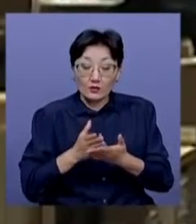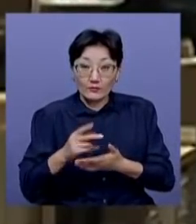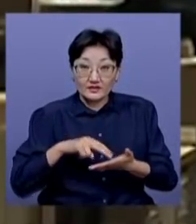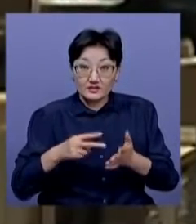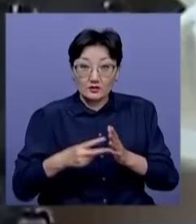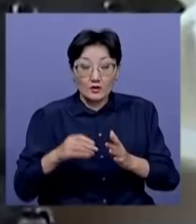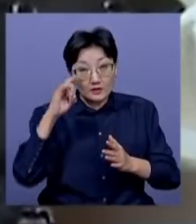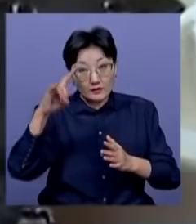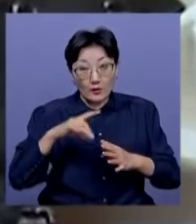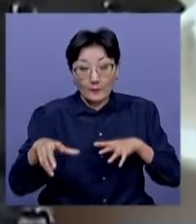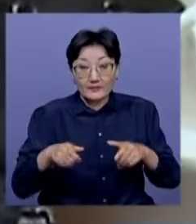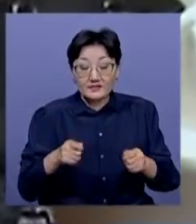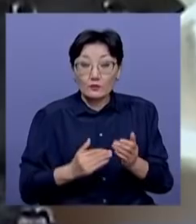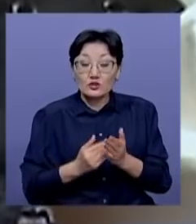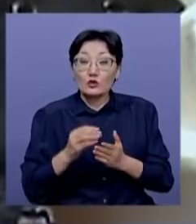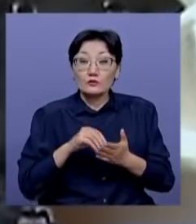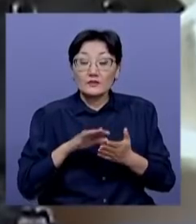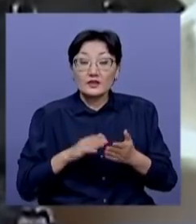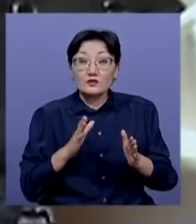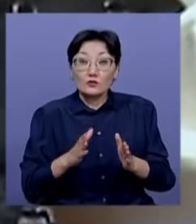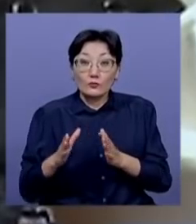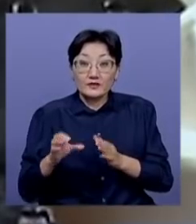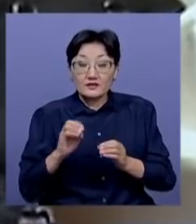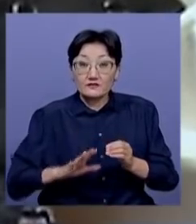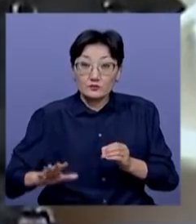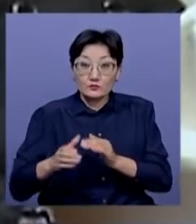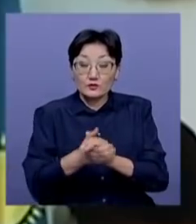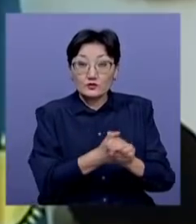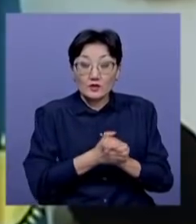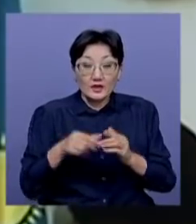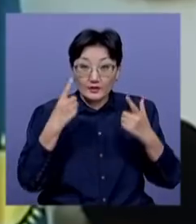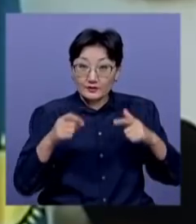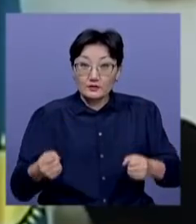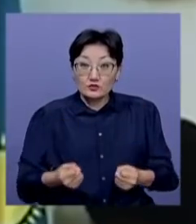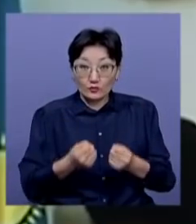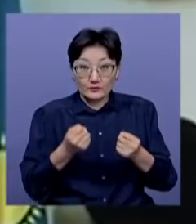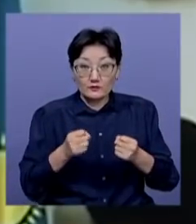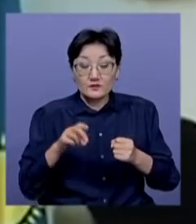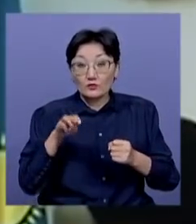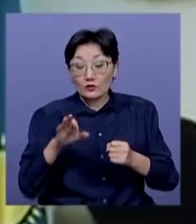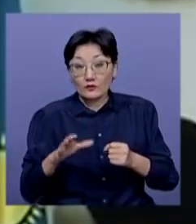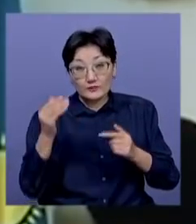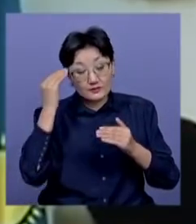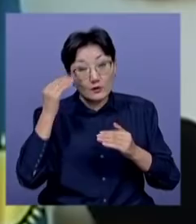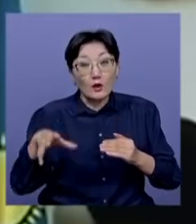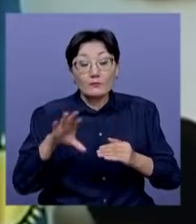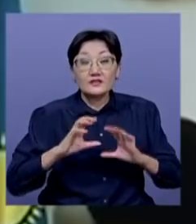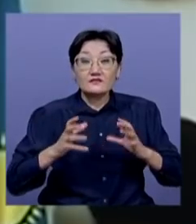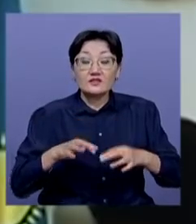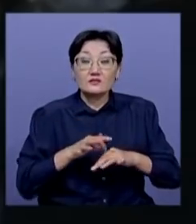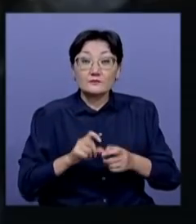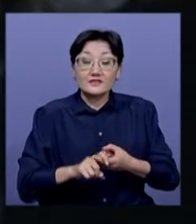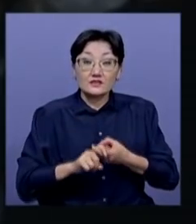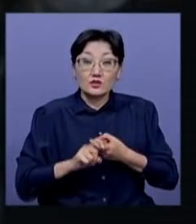стратегиясын Қазақстан президенті жоғары бағалап, тұрақты Еуразия құру идеясын құптады. Қасым Жомарт Тоқаевтың пікірінше, бүкіл әлем